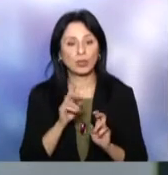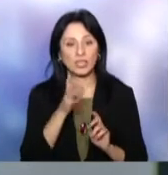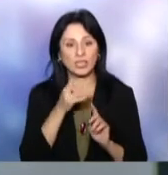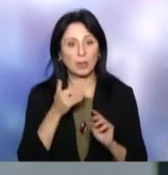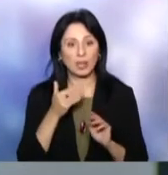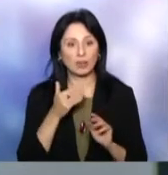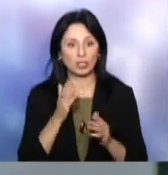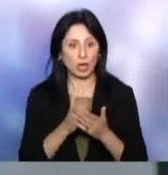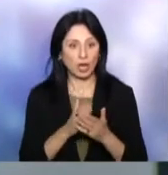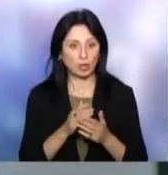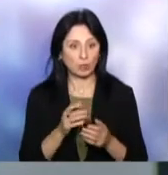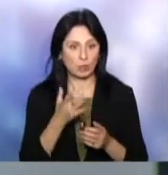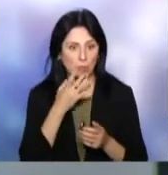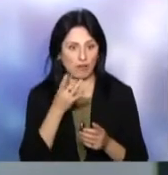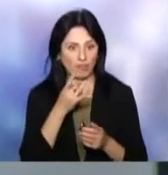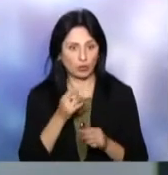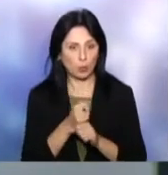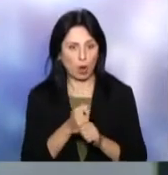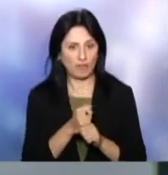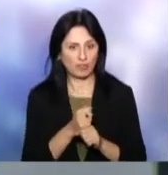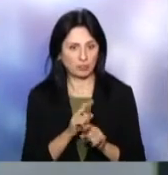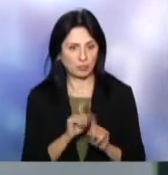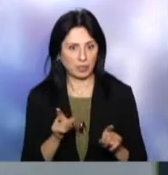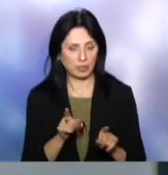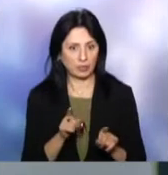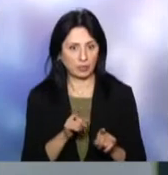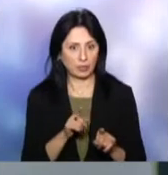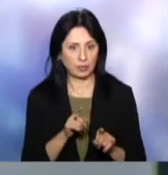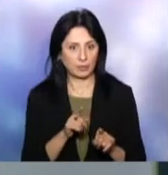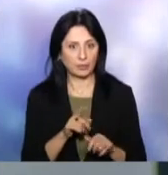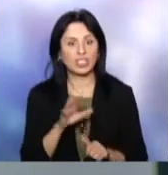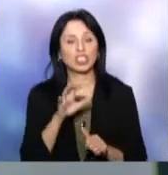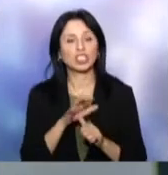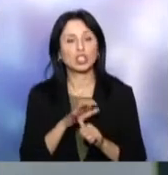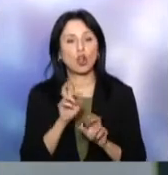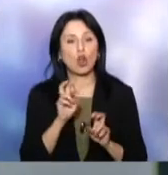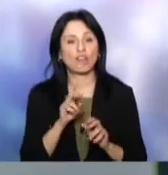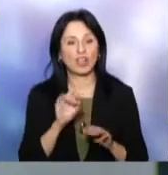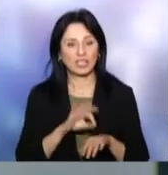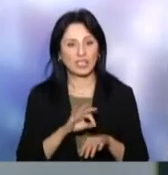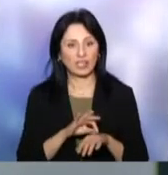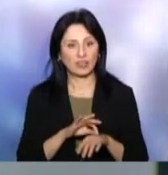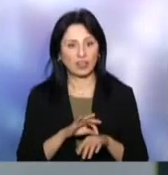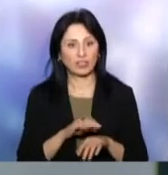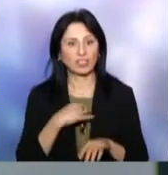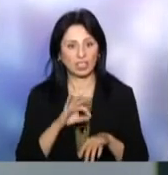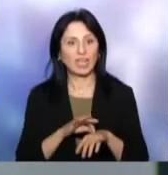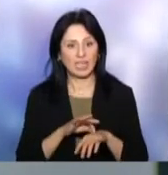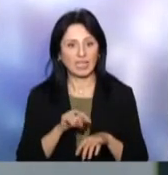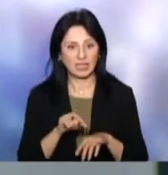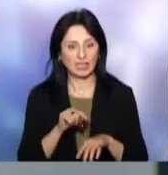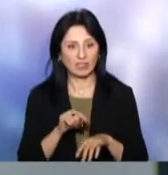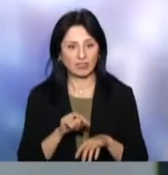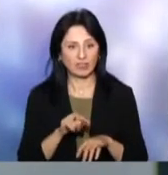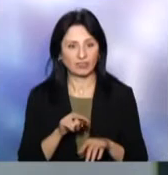პერიოდში არის უფრო მოვარდისფრო, მოყავისფრო. ეს სოკოვანი დაავადება არის, ჩვენი კანის ბინადარი არის რეზიდენტური ფლორა,